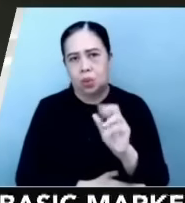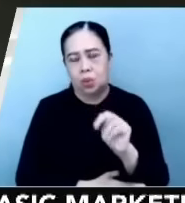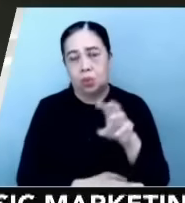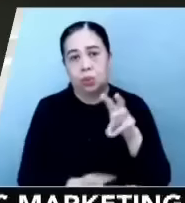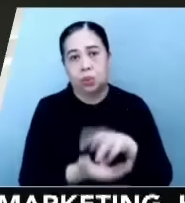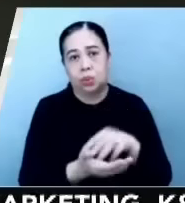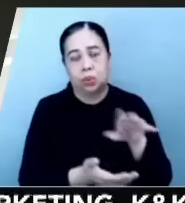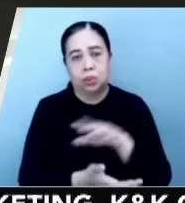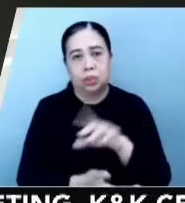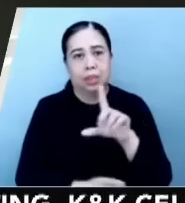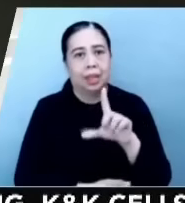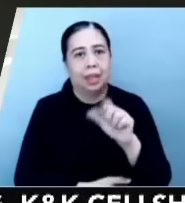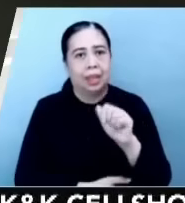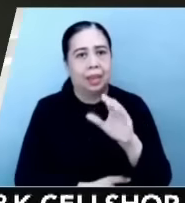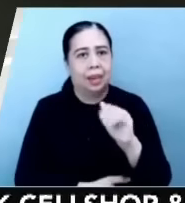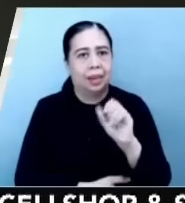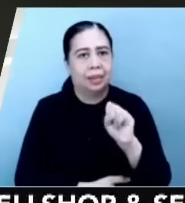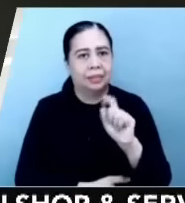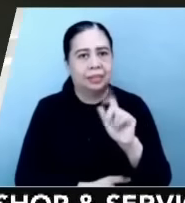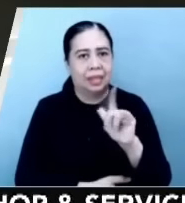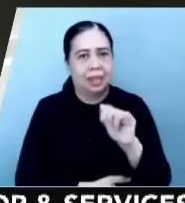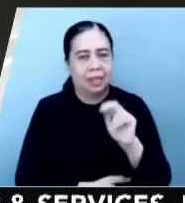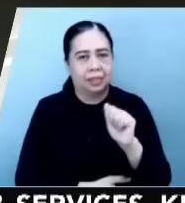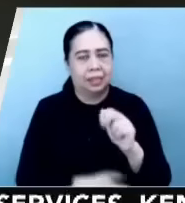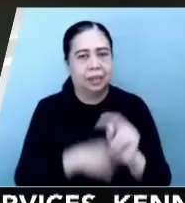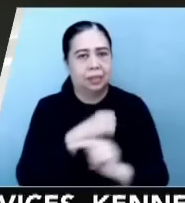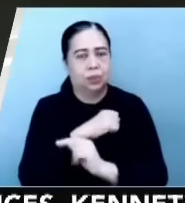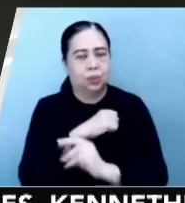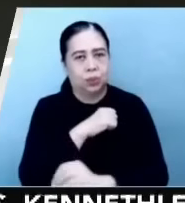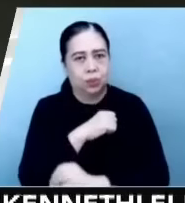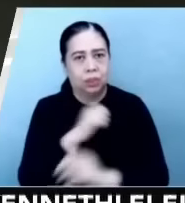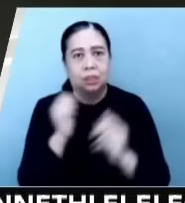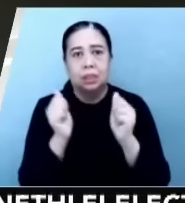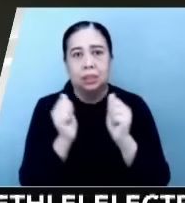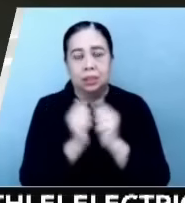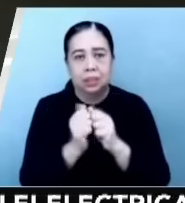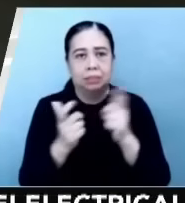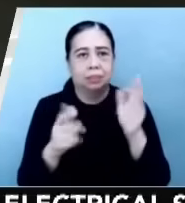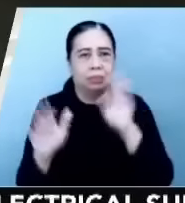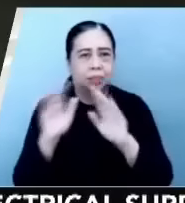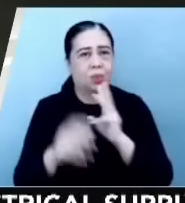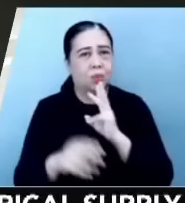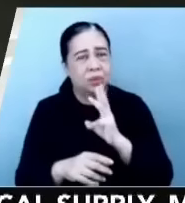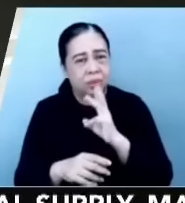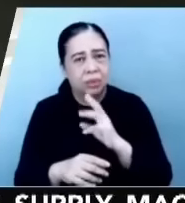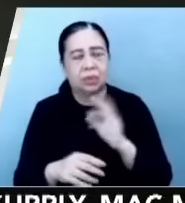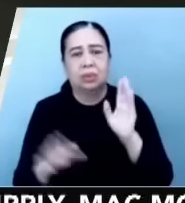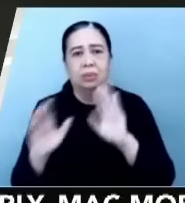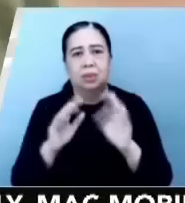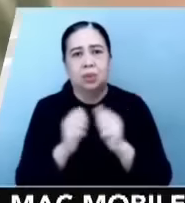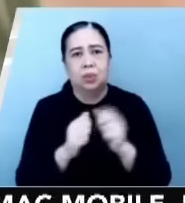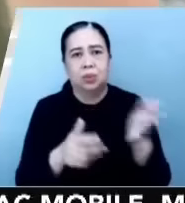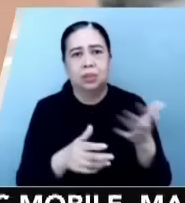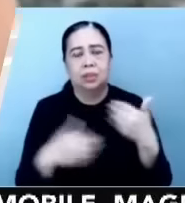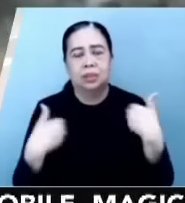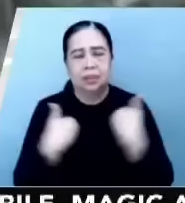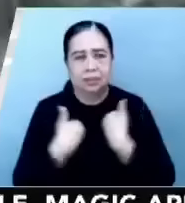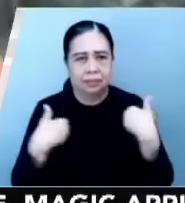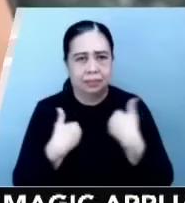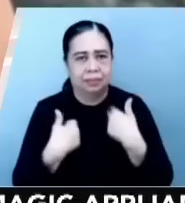Castellana sa Negros Occidental. Kabilang na riyan ang problema sa tubig at mga alagang hayop.